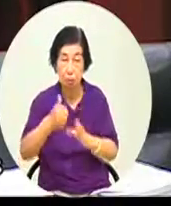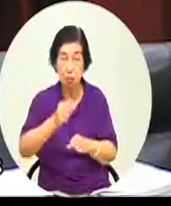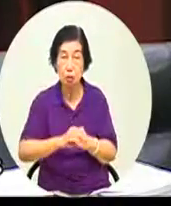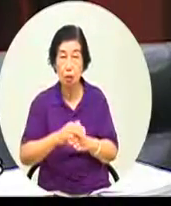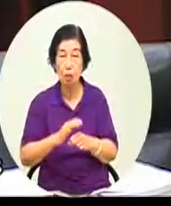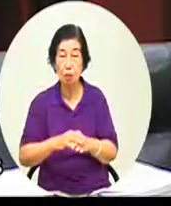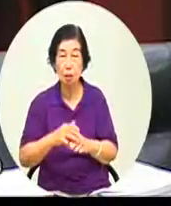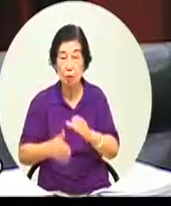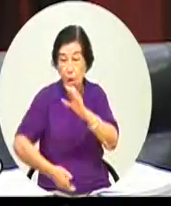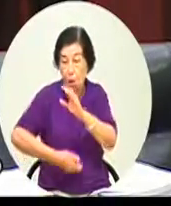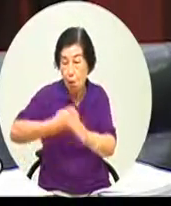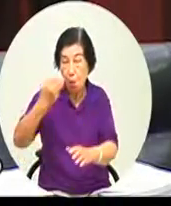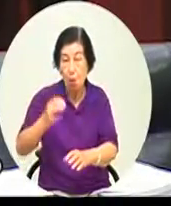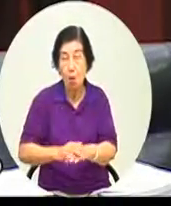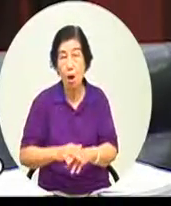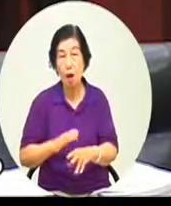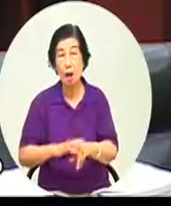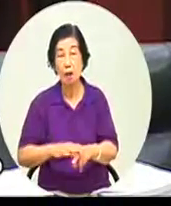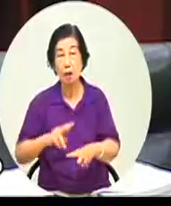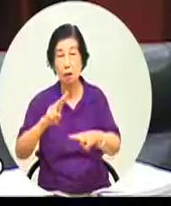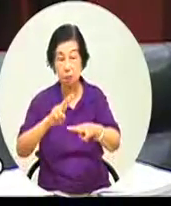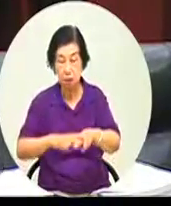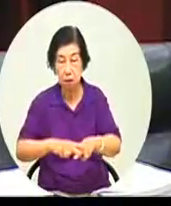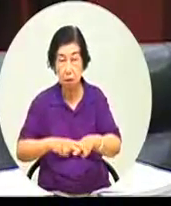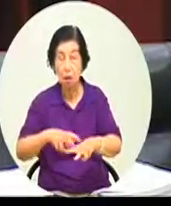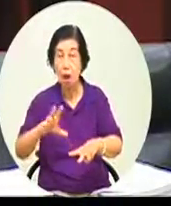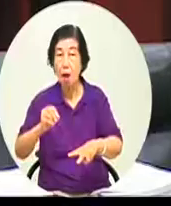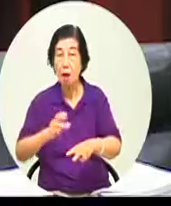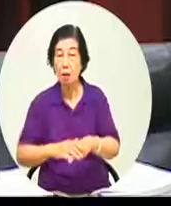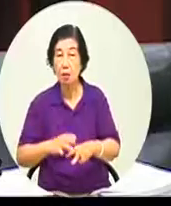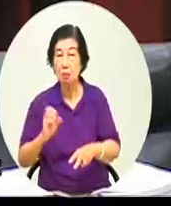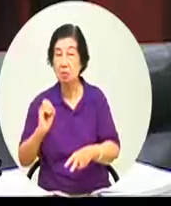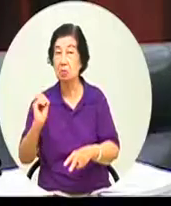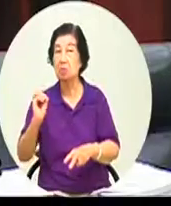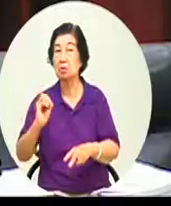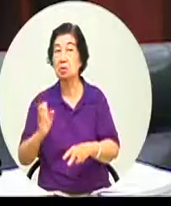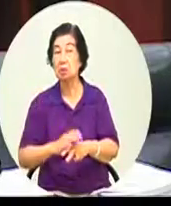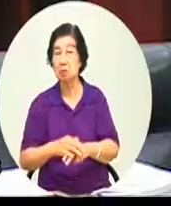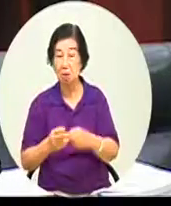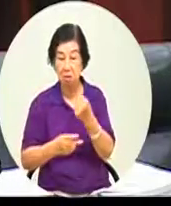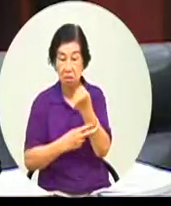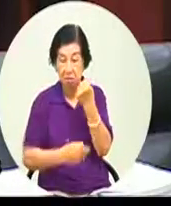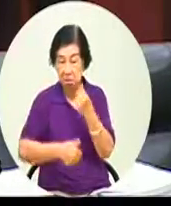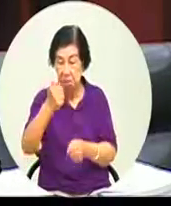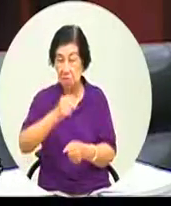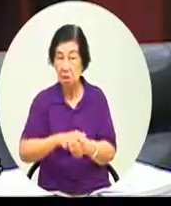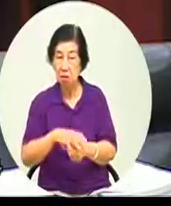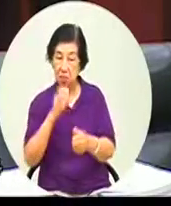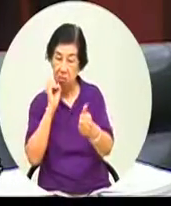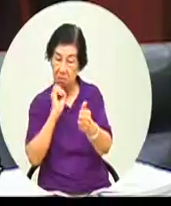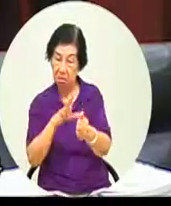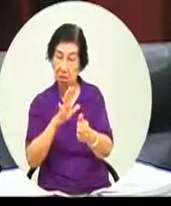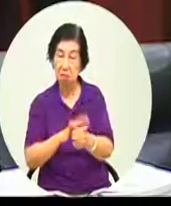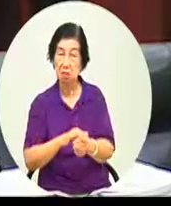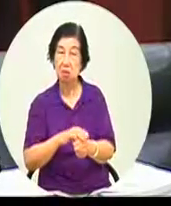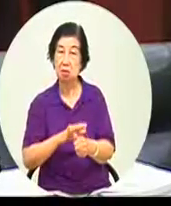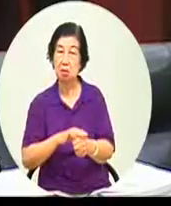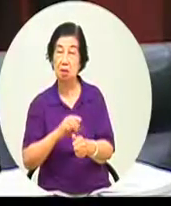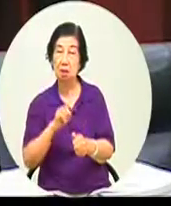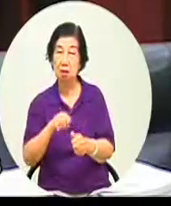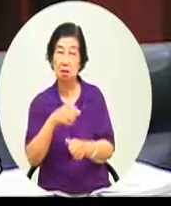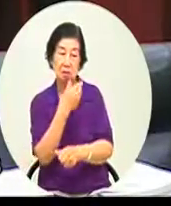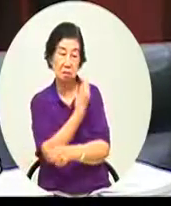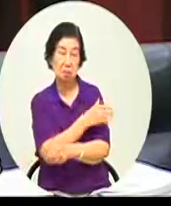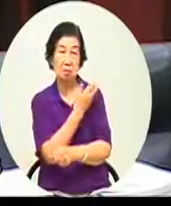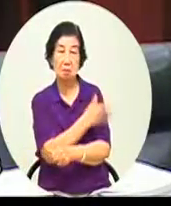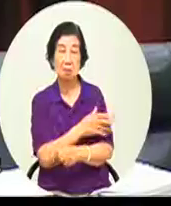参详了无？伊讲完全零，李长阁气不平，讲甲恁建议完全不采纳啦。吼，我讲